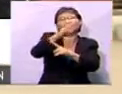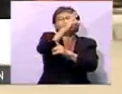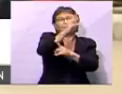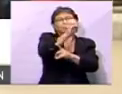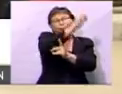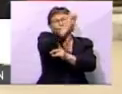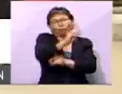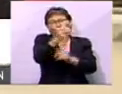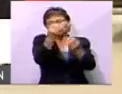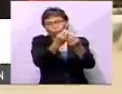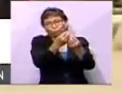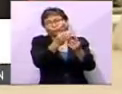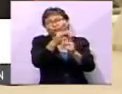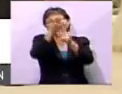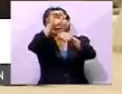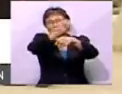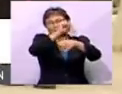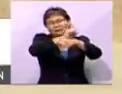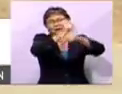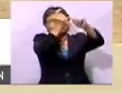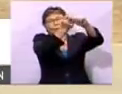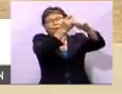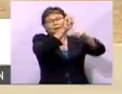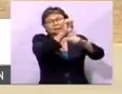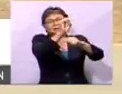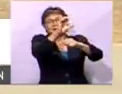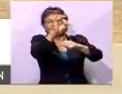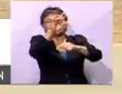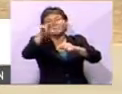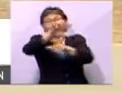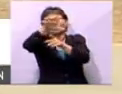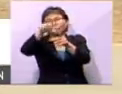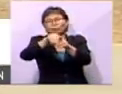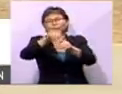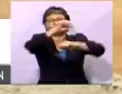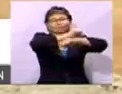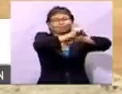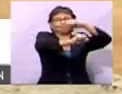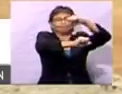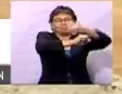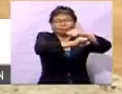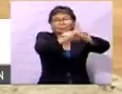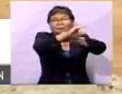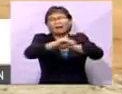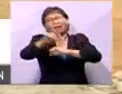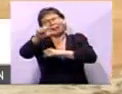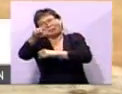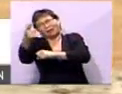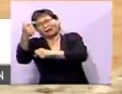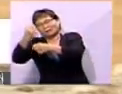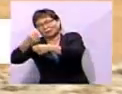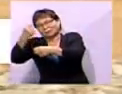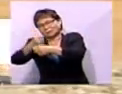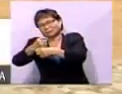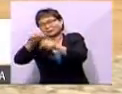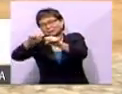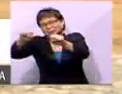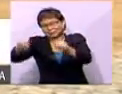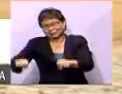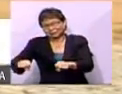60% daripada jumlah pakej kerja pembinaan ECRL melibatkan infrastruktur manakala bakinya kerja-kerja